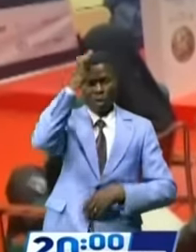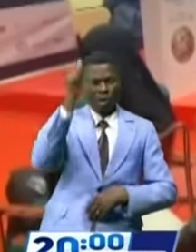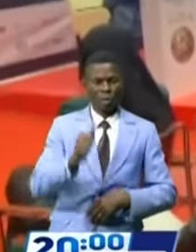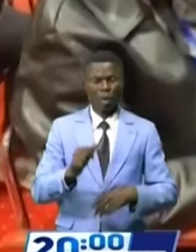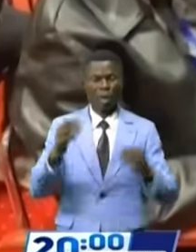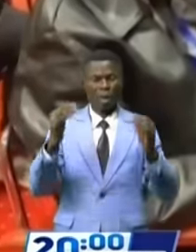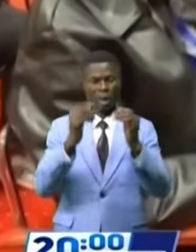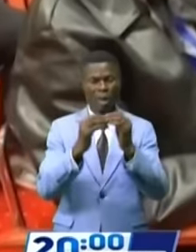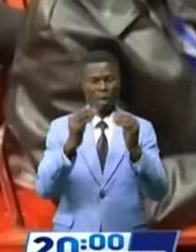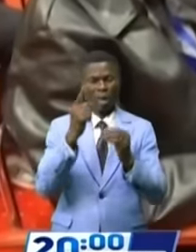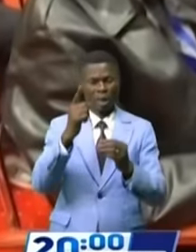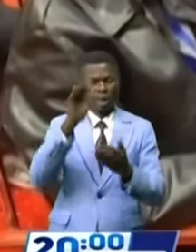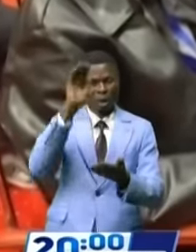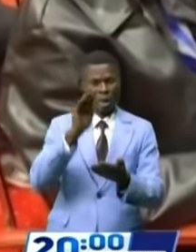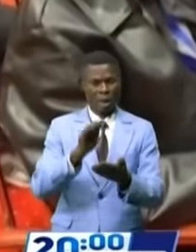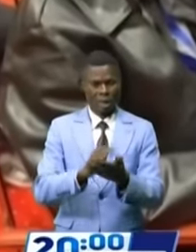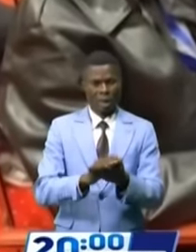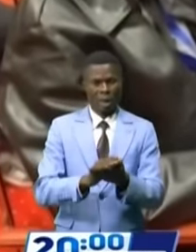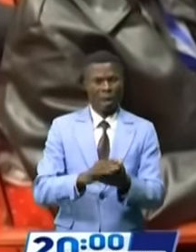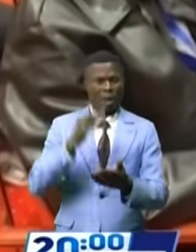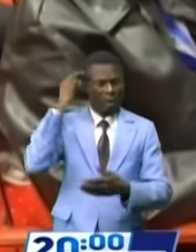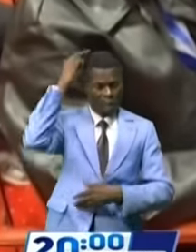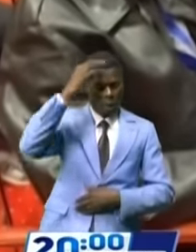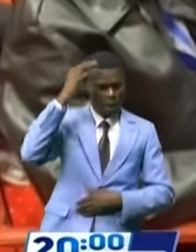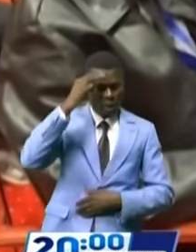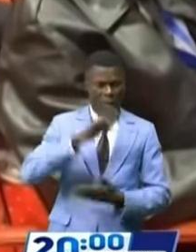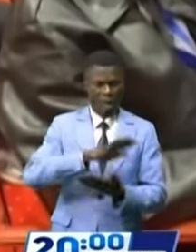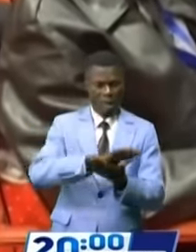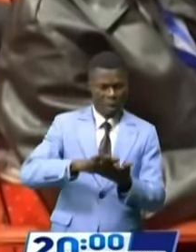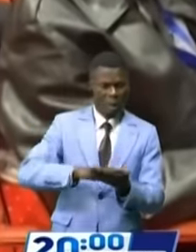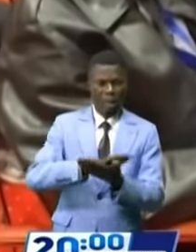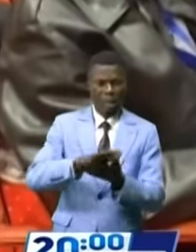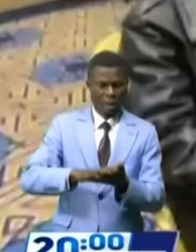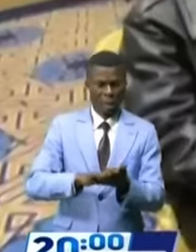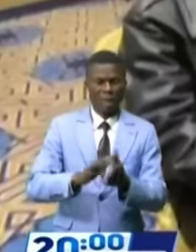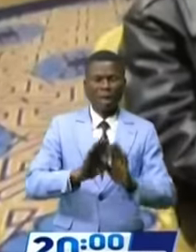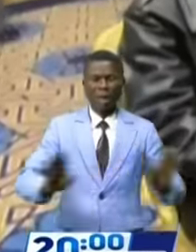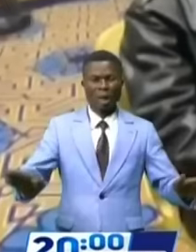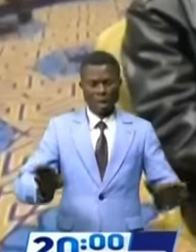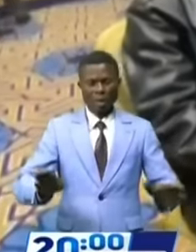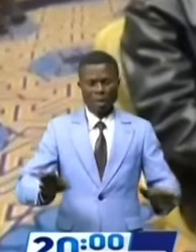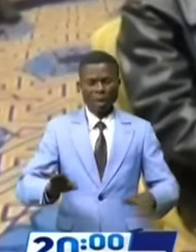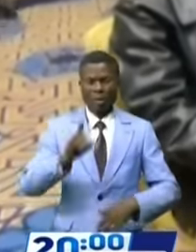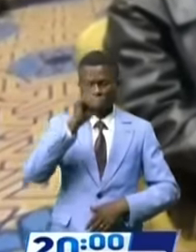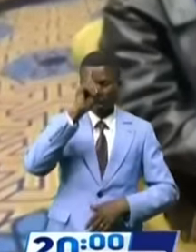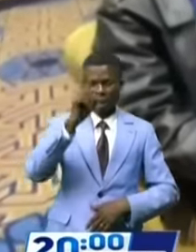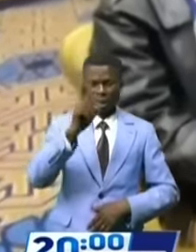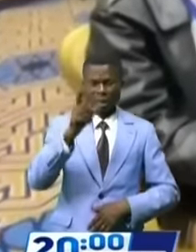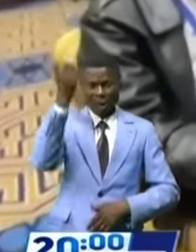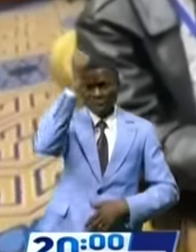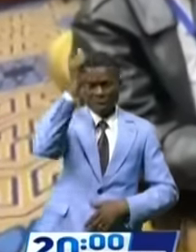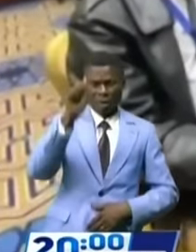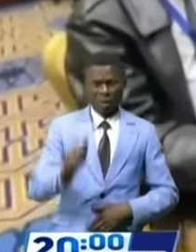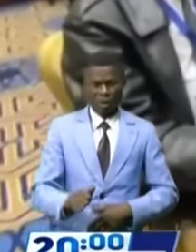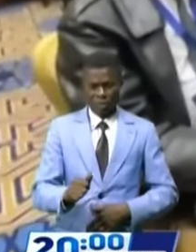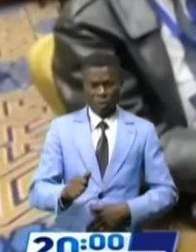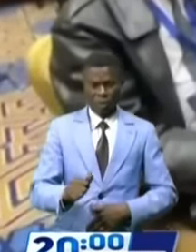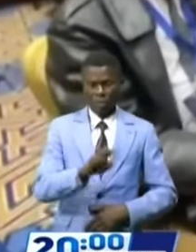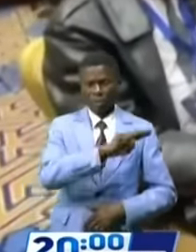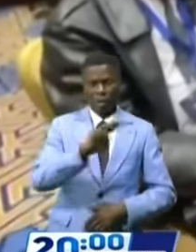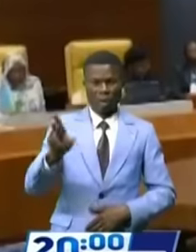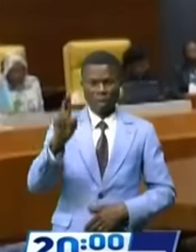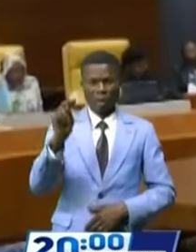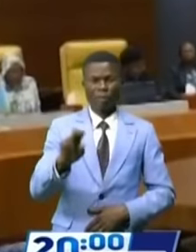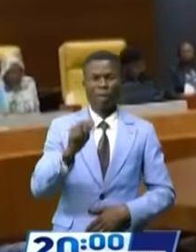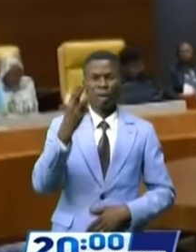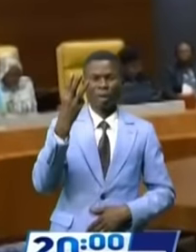uniforme, question de réduire la fuite des cerveaux et de cimenter les talents africains. En marge de ces assises de l'édition